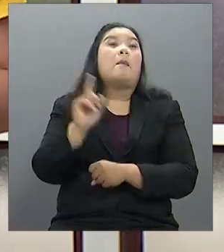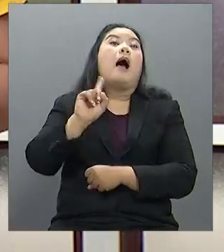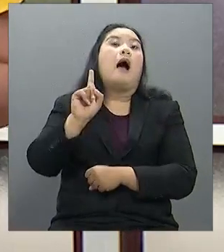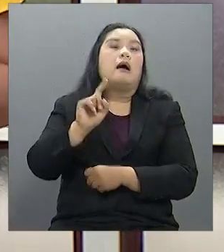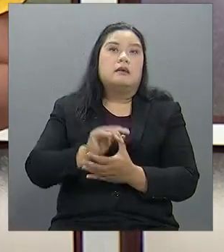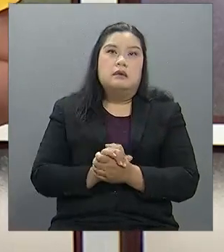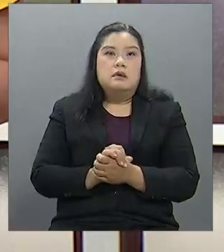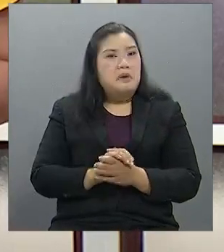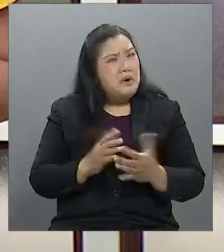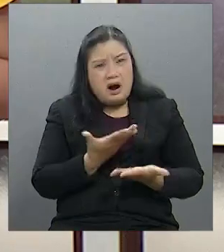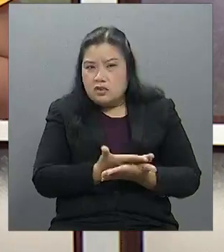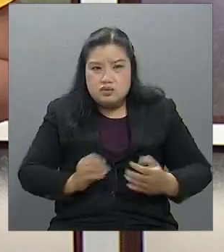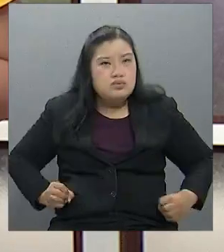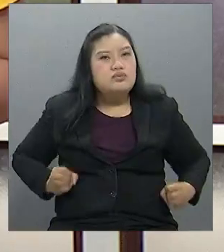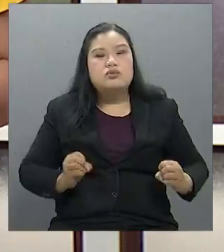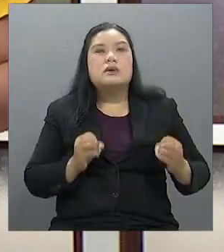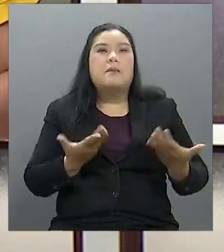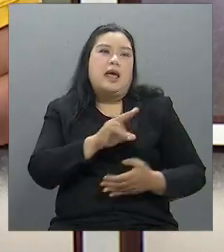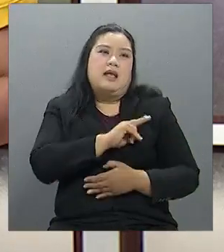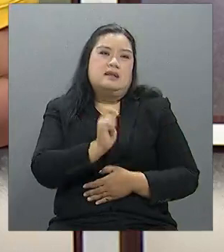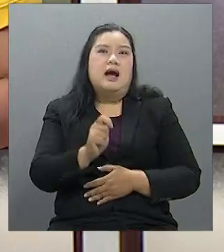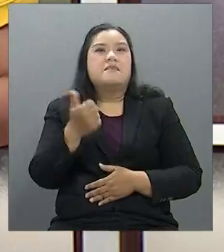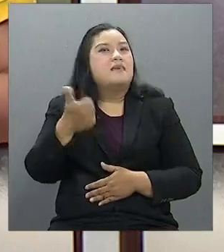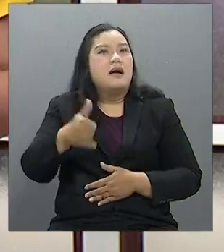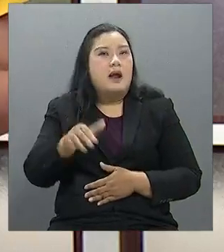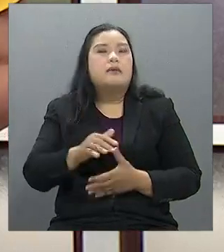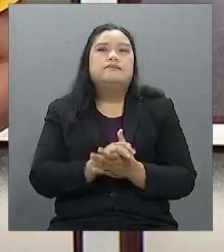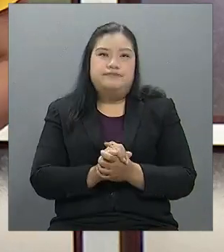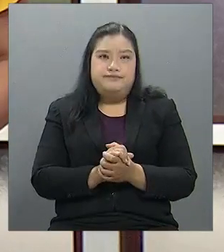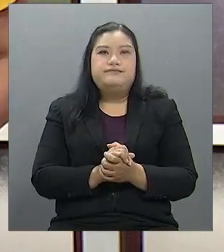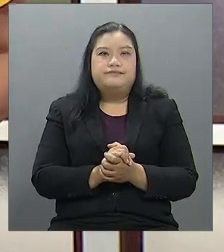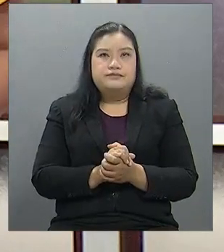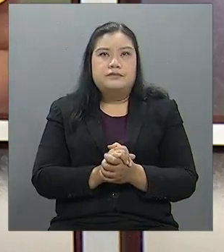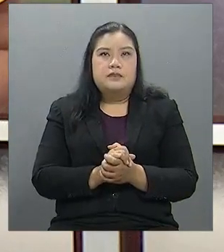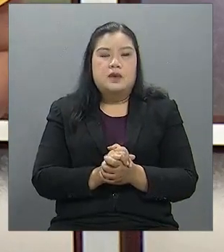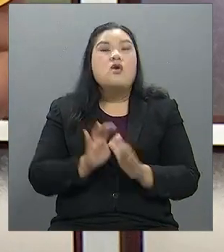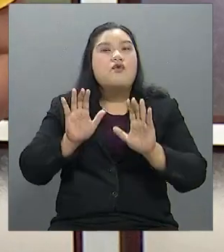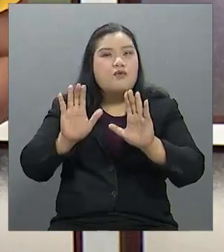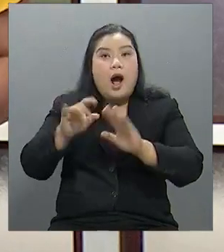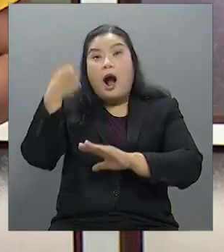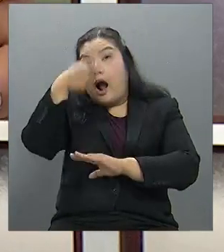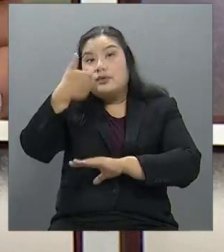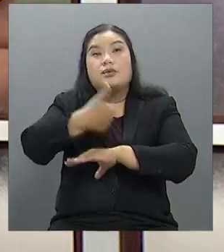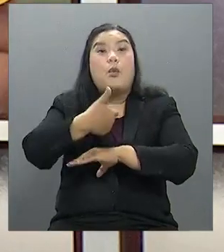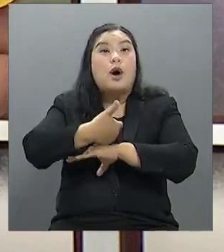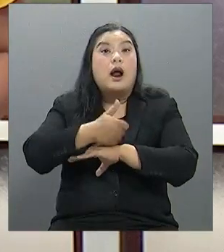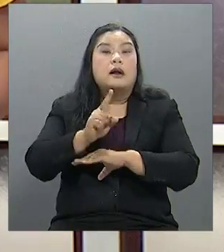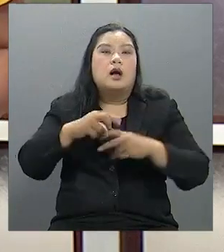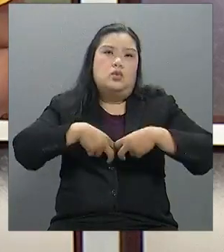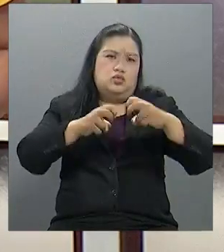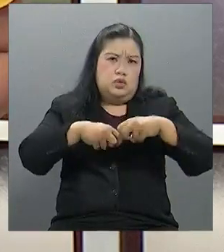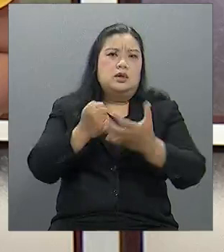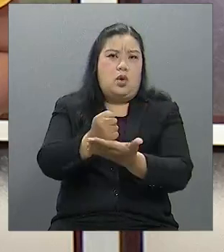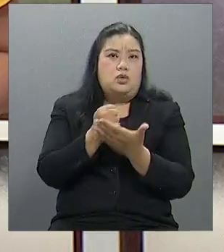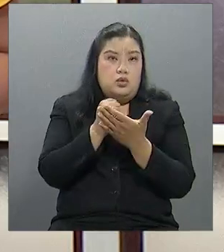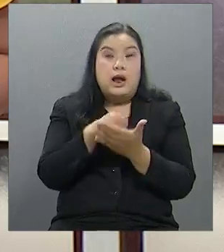ลยนะคะนี่จึงเป็นสิ่งที่สำคัญมากๆเลยนะคะฝากท่านผู้ว่าราชการจังหวัดสุรินทร์รวมถึงหน่วยงานที่เกี่ยวข้อง